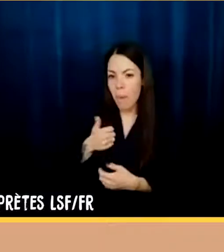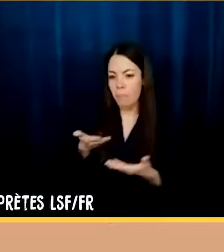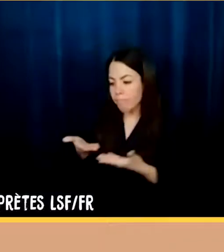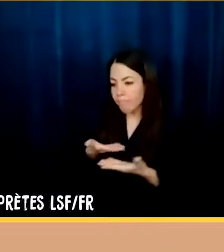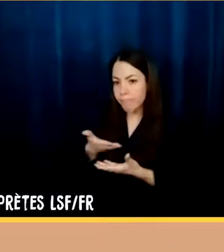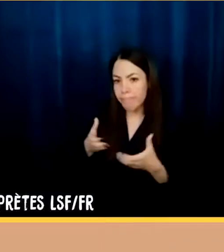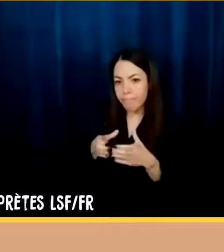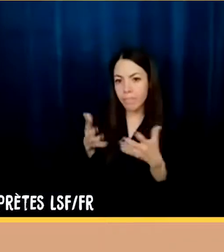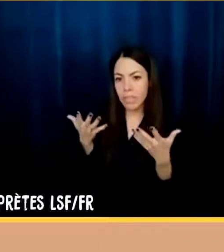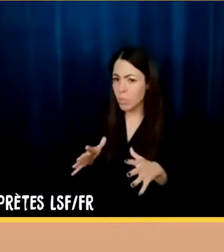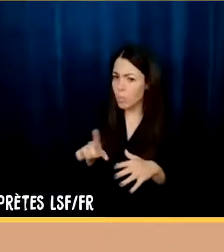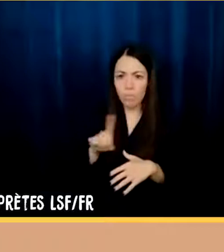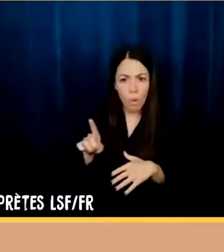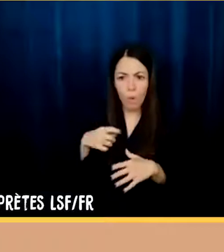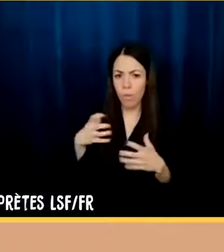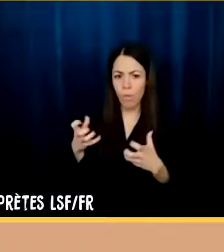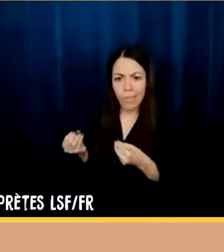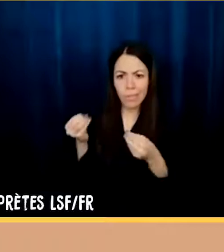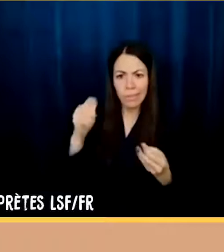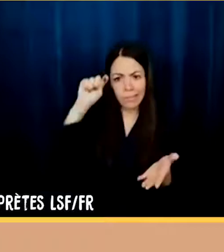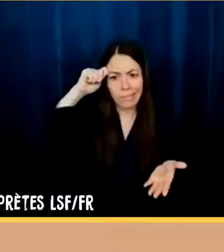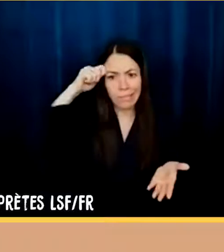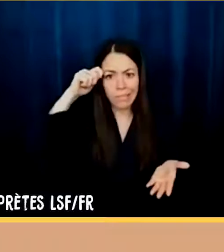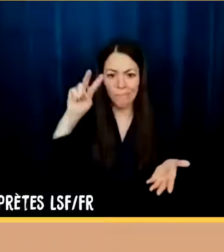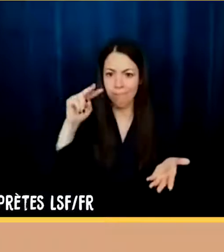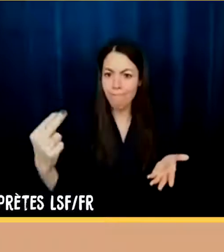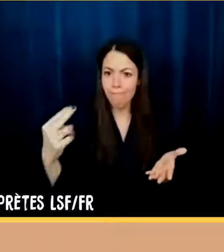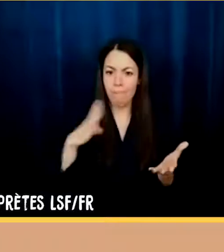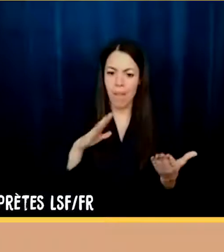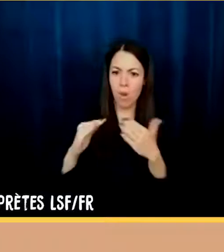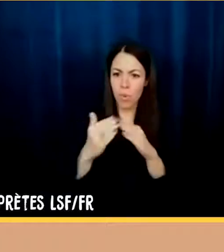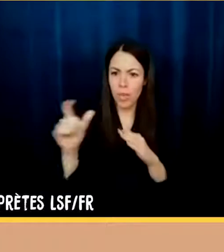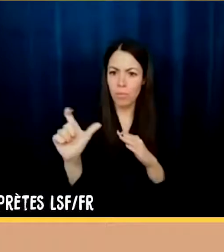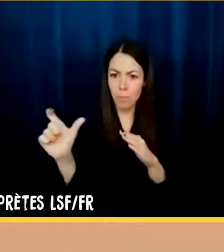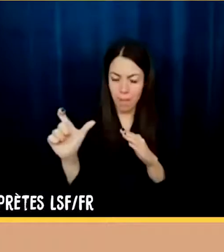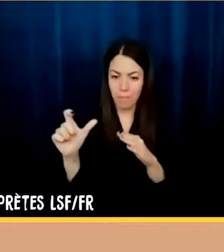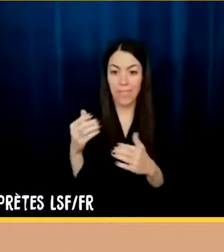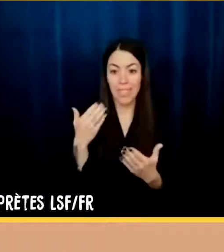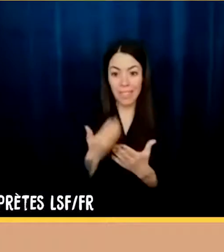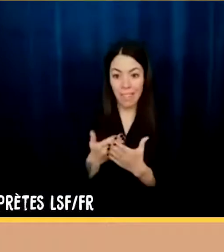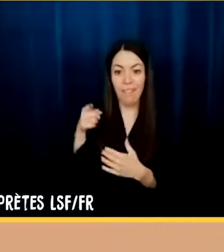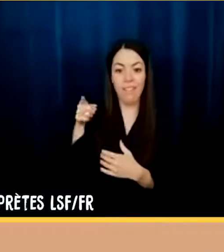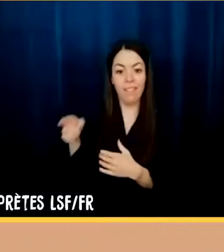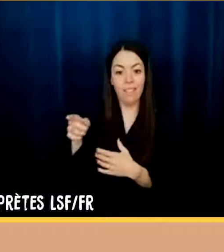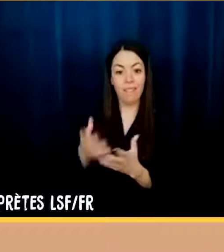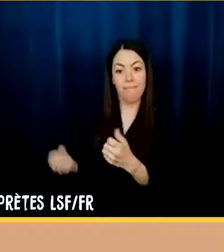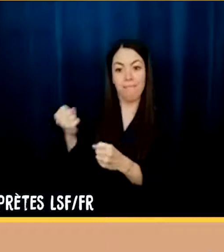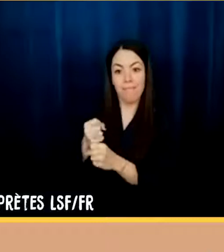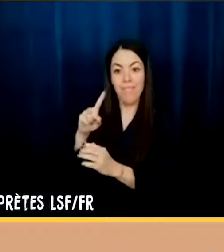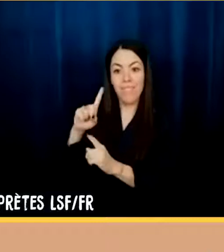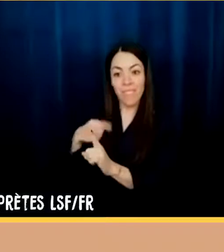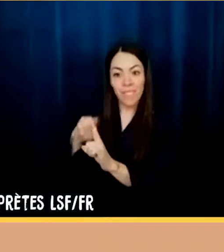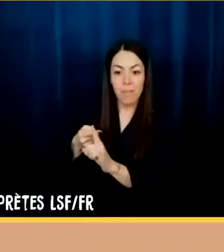sujet porté par l'ensemble de la communauté. Ce court-métrage, il est vraiment le produit d'un véritable travail collectif